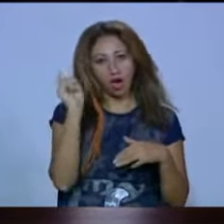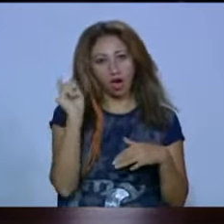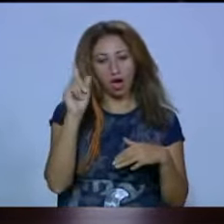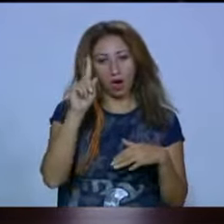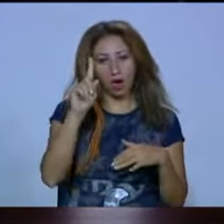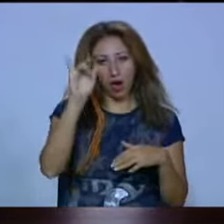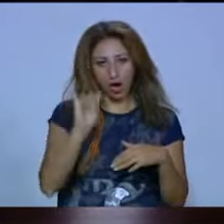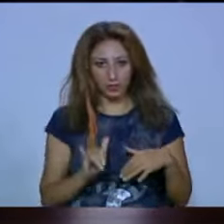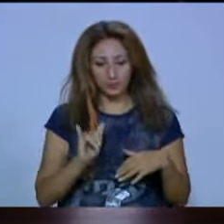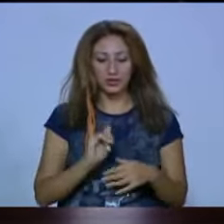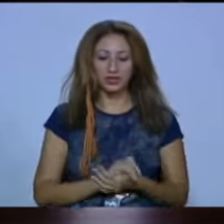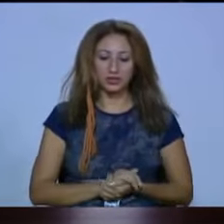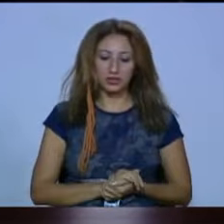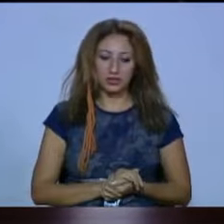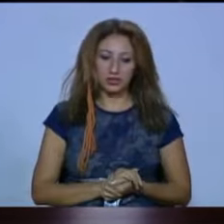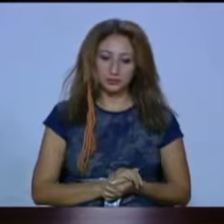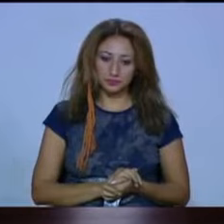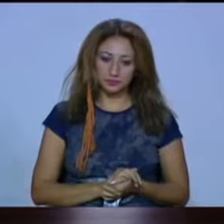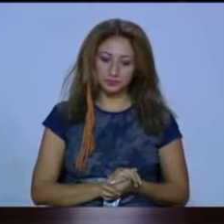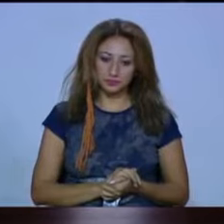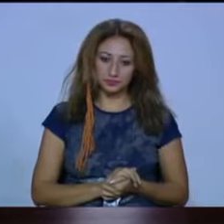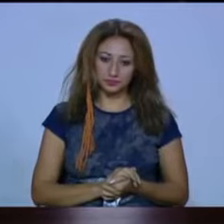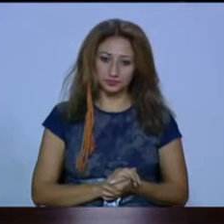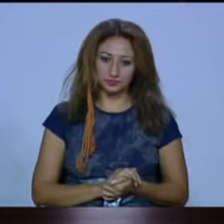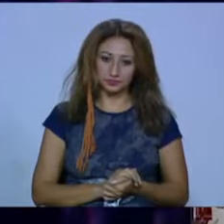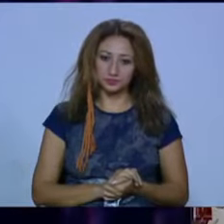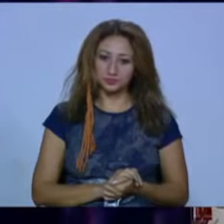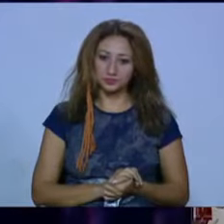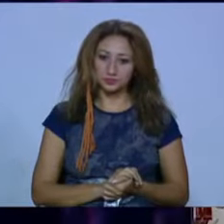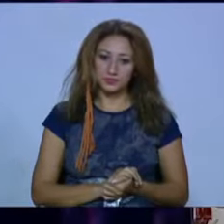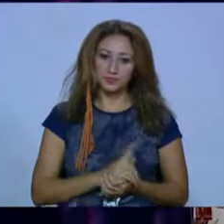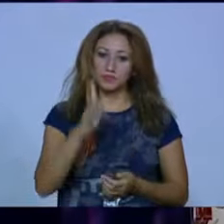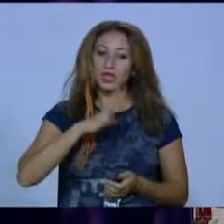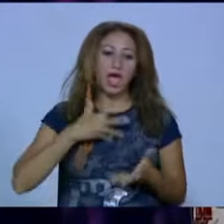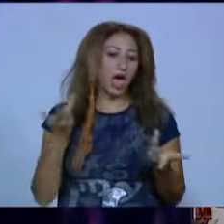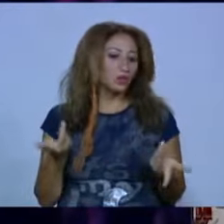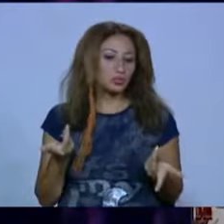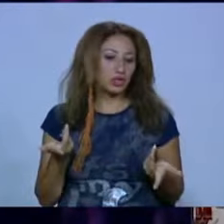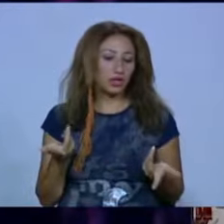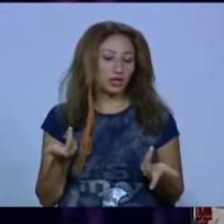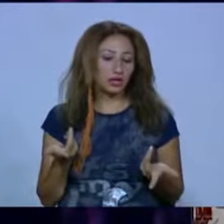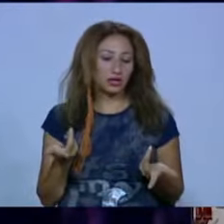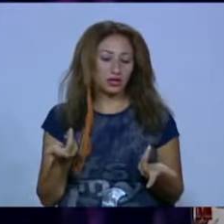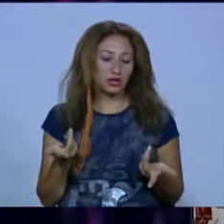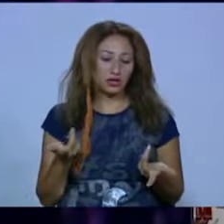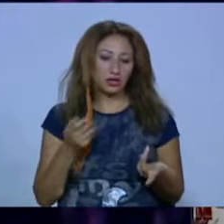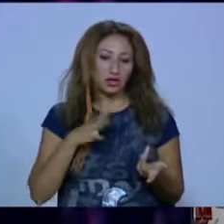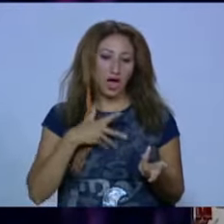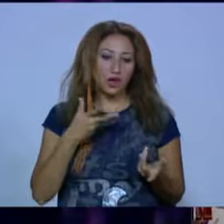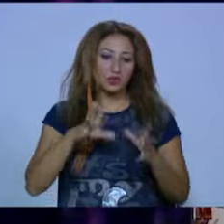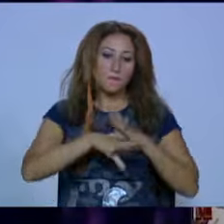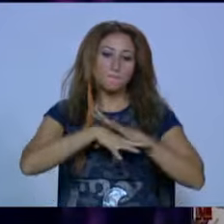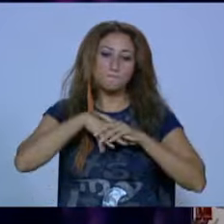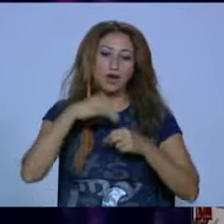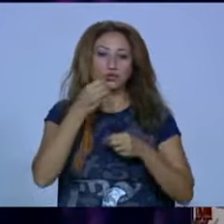طيب بعد اذن حضرتك، احنا يعني كنت طالبه ايه حضرتك؟ انا كنت طالبه من حضرتك مشروع